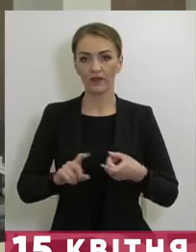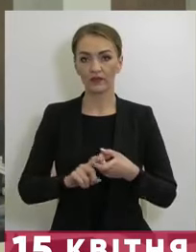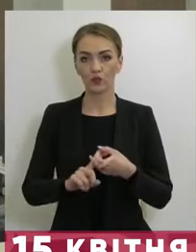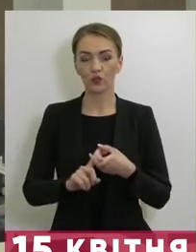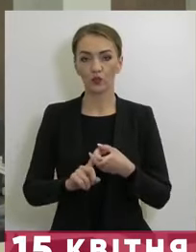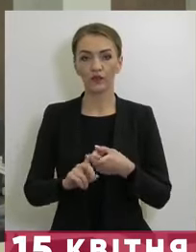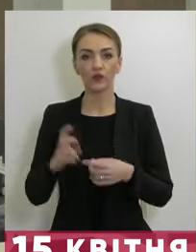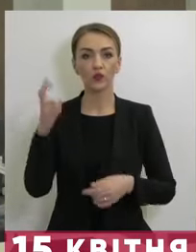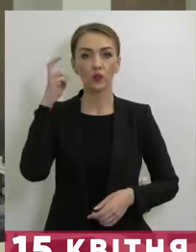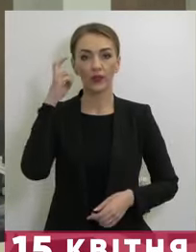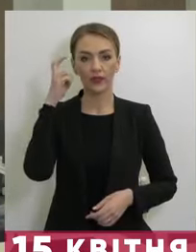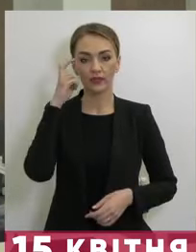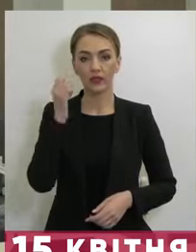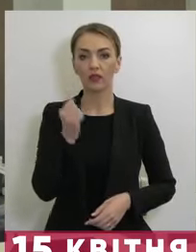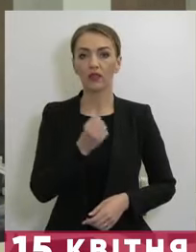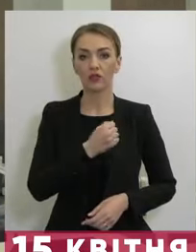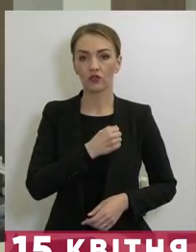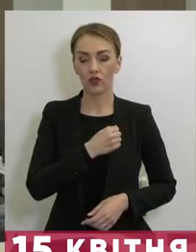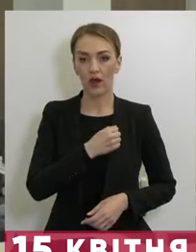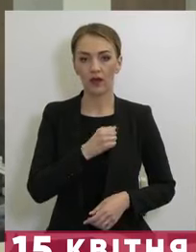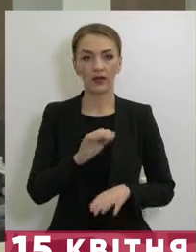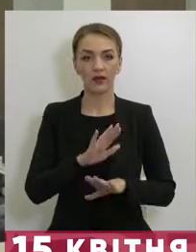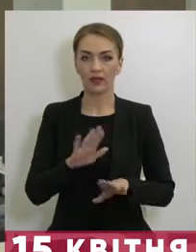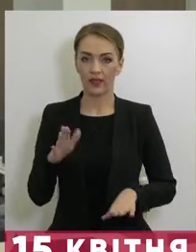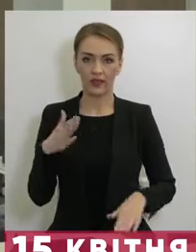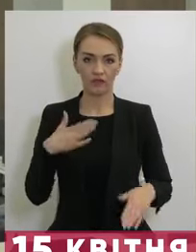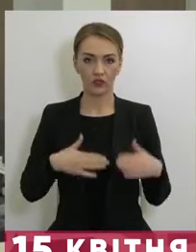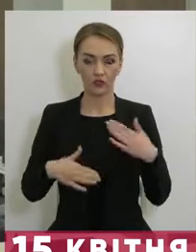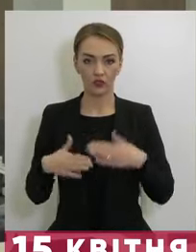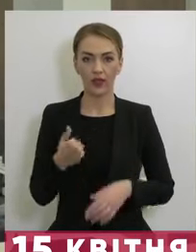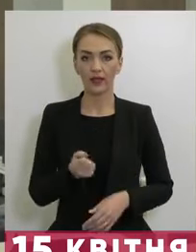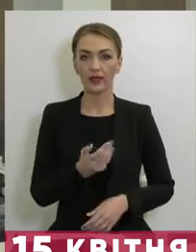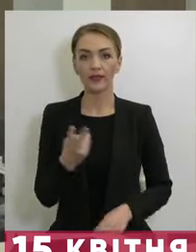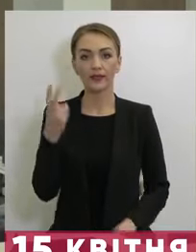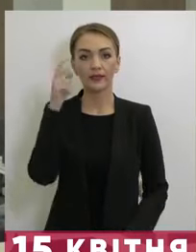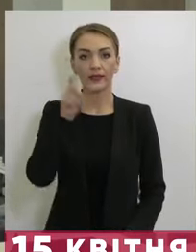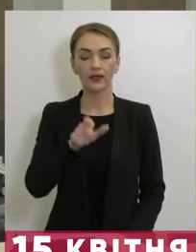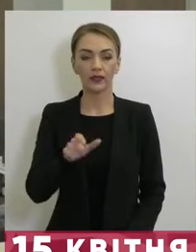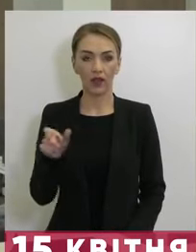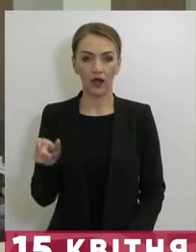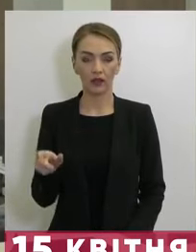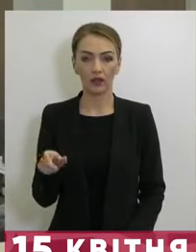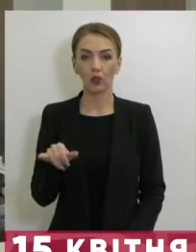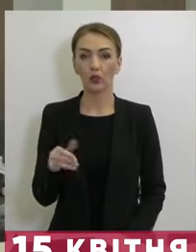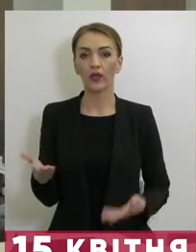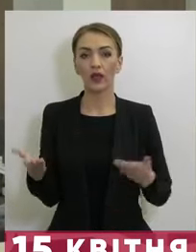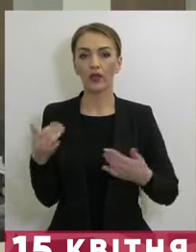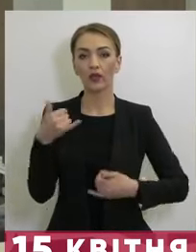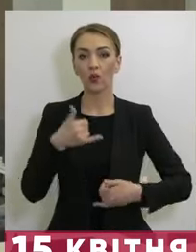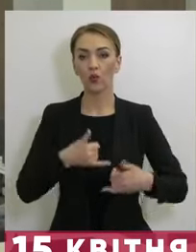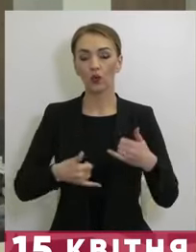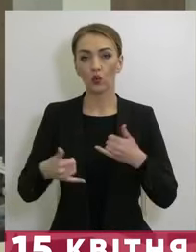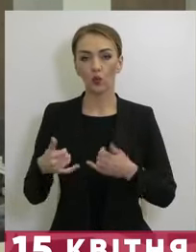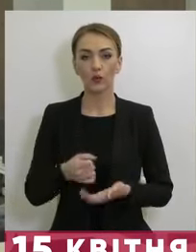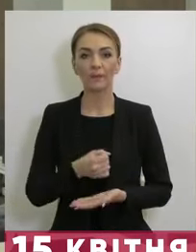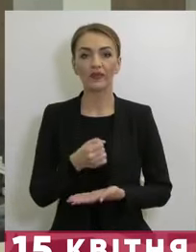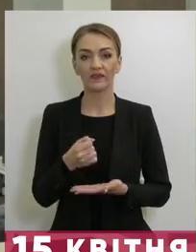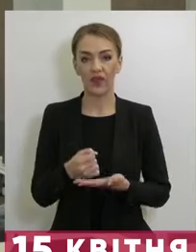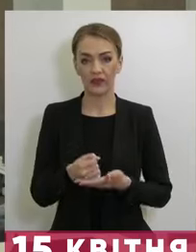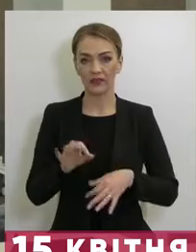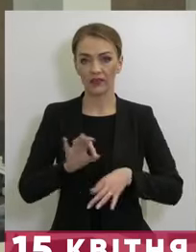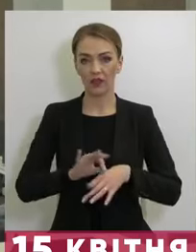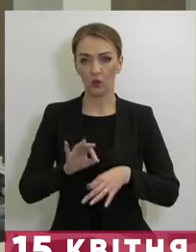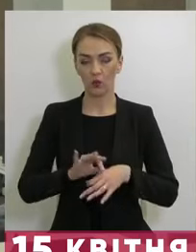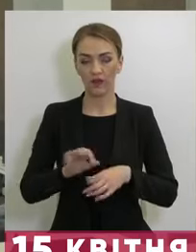в столиці, на жаль, невтішна. Кількість киян, у яких лабораторно підтвердили захворювання